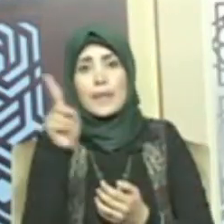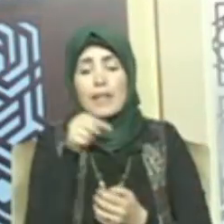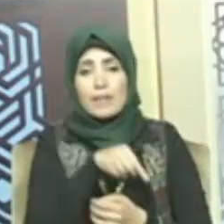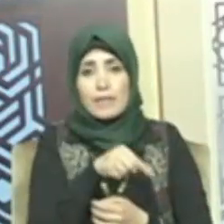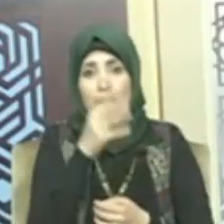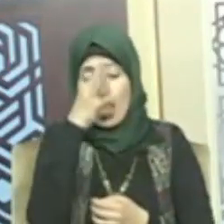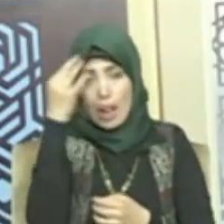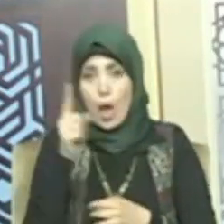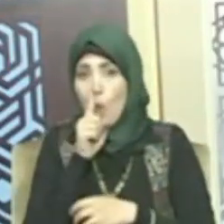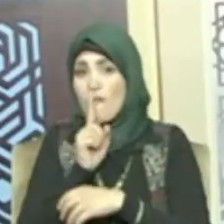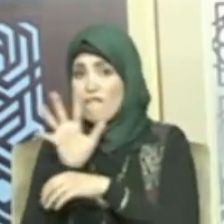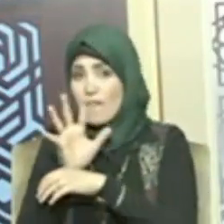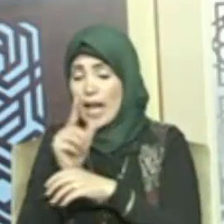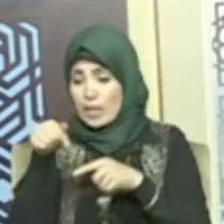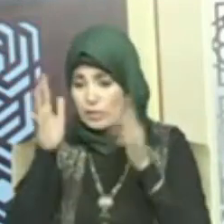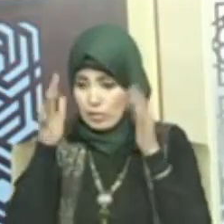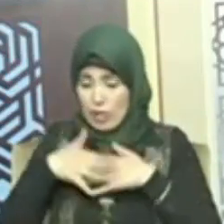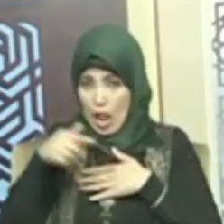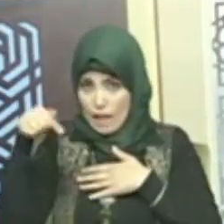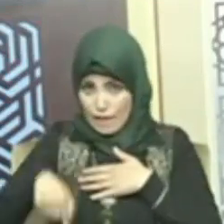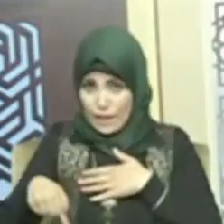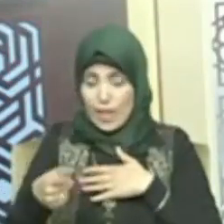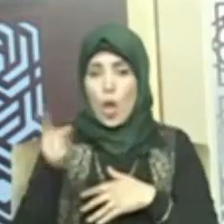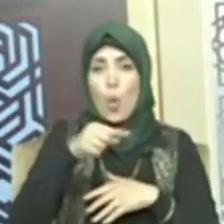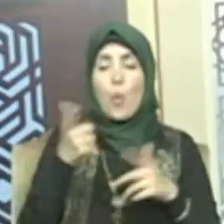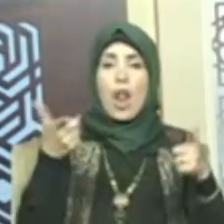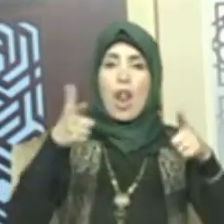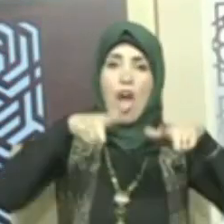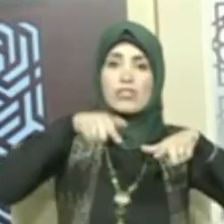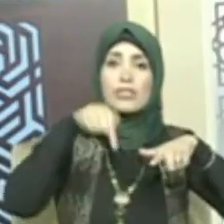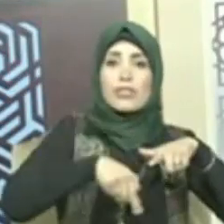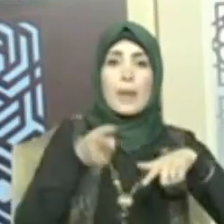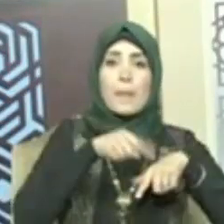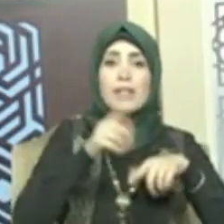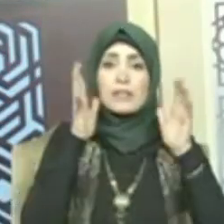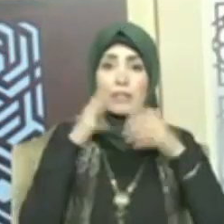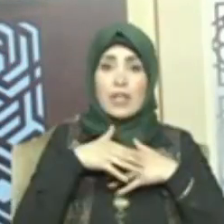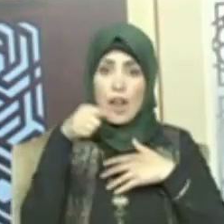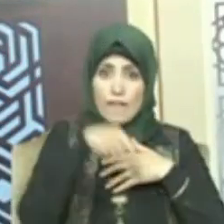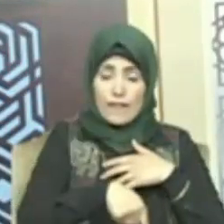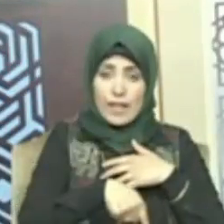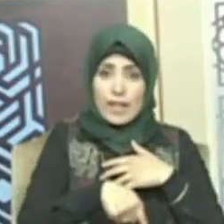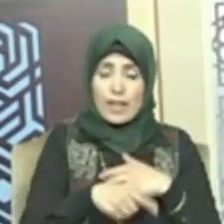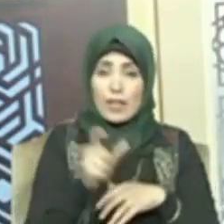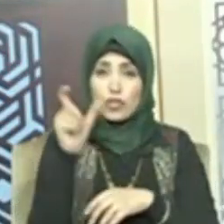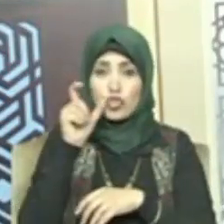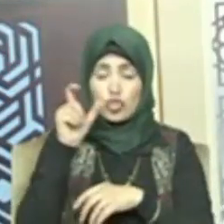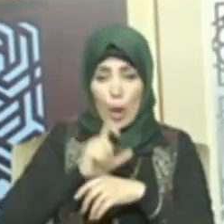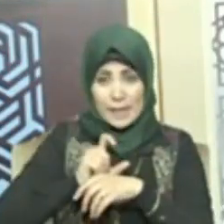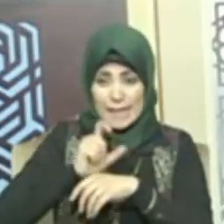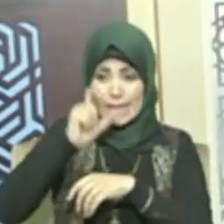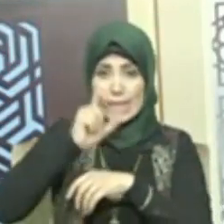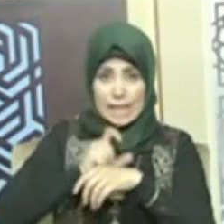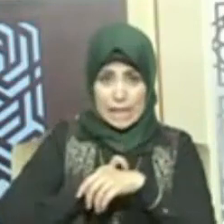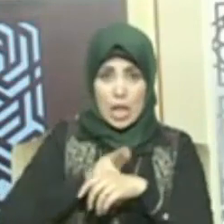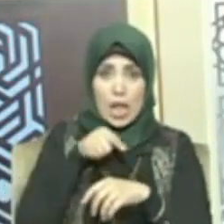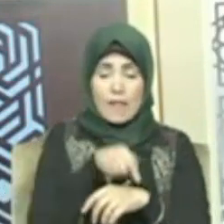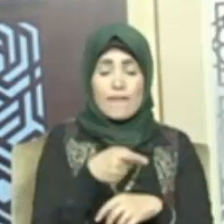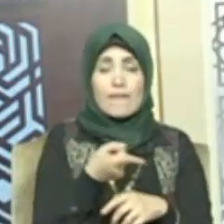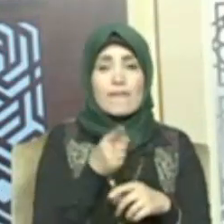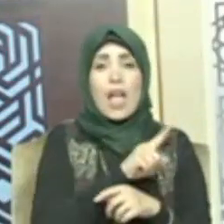قبل طلوع الشمس وقبل غروبها، ولن تلج النار